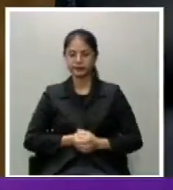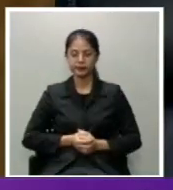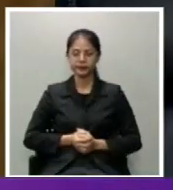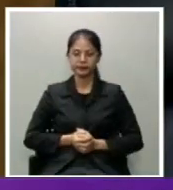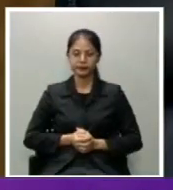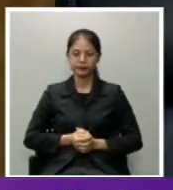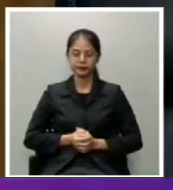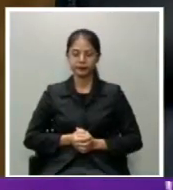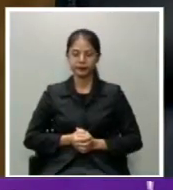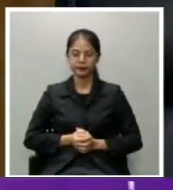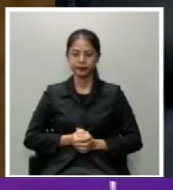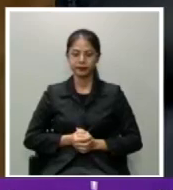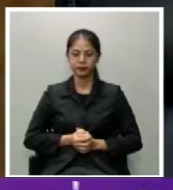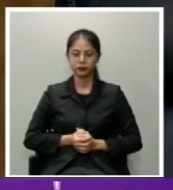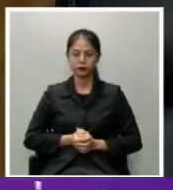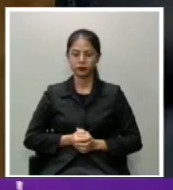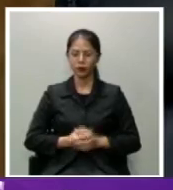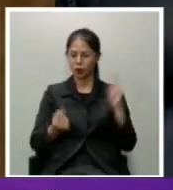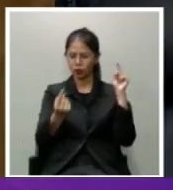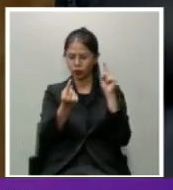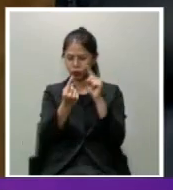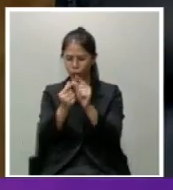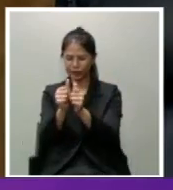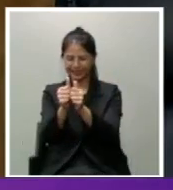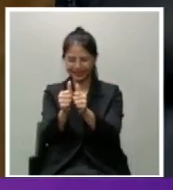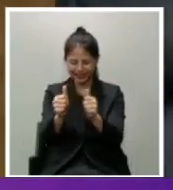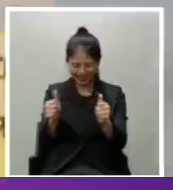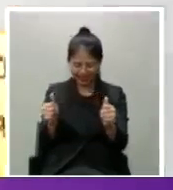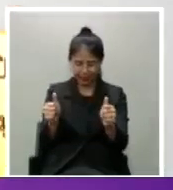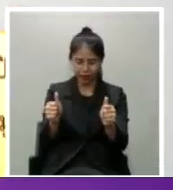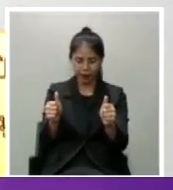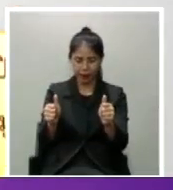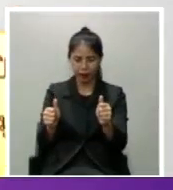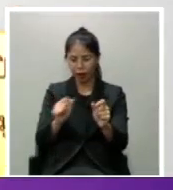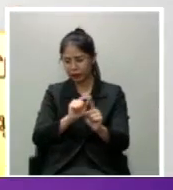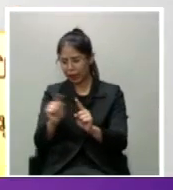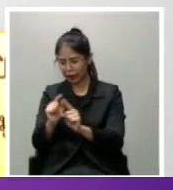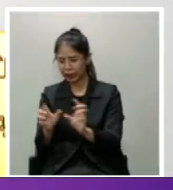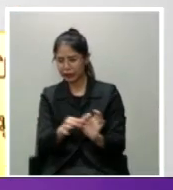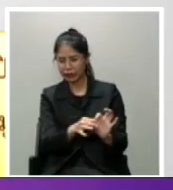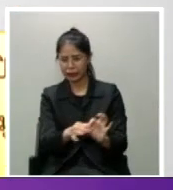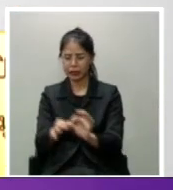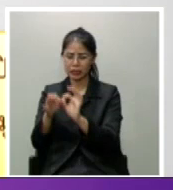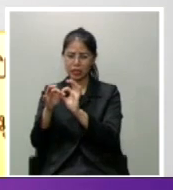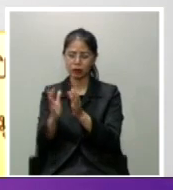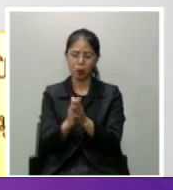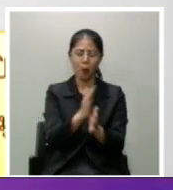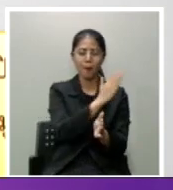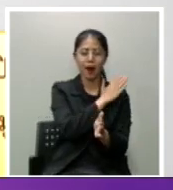ผลดีโดยอ้อมที่เกิดขึ้นประการแรกที่ผมกราบเรียนมาพระสยามเทวาธิราช